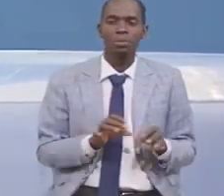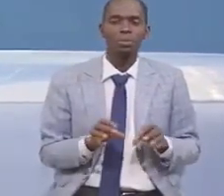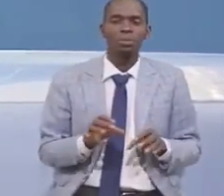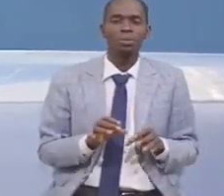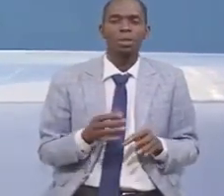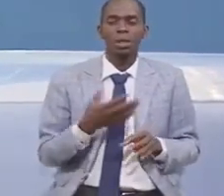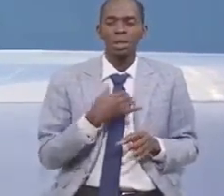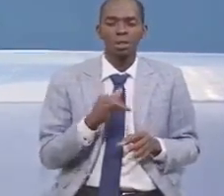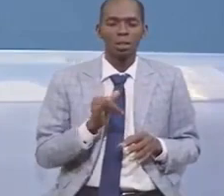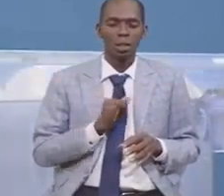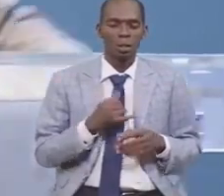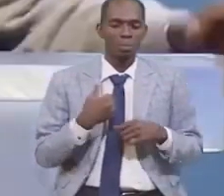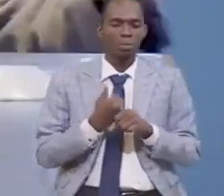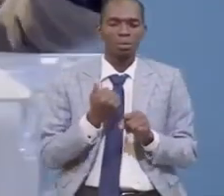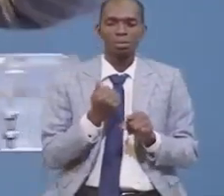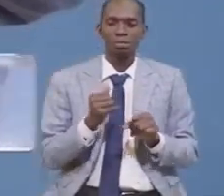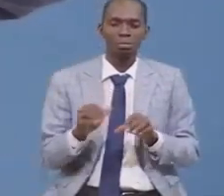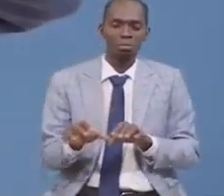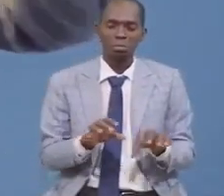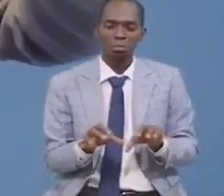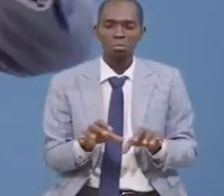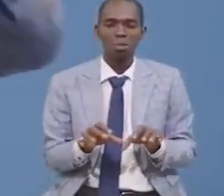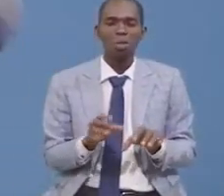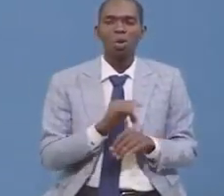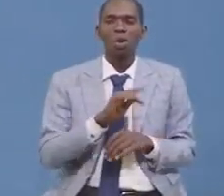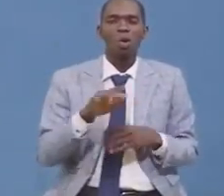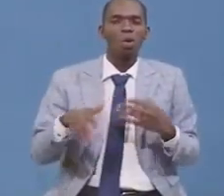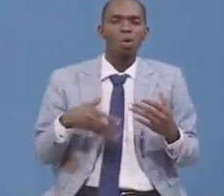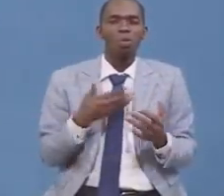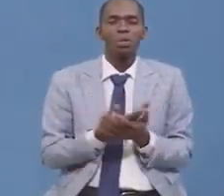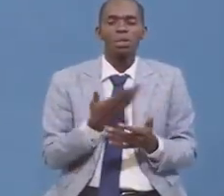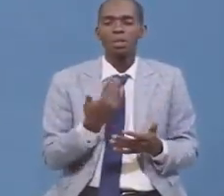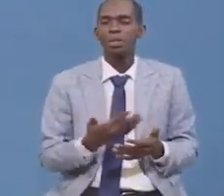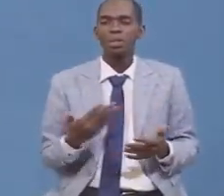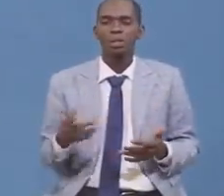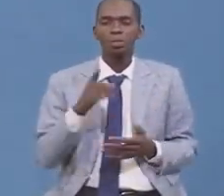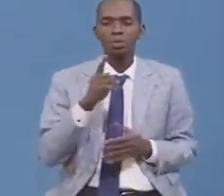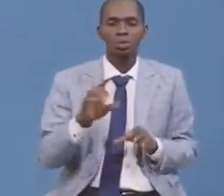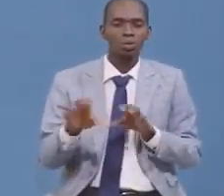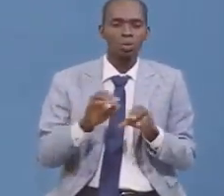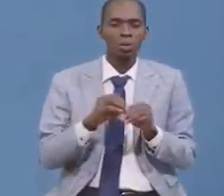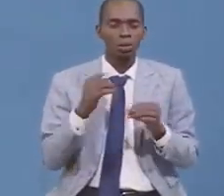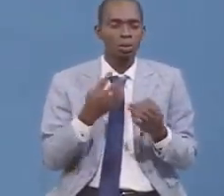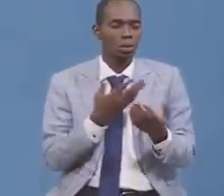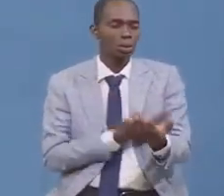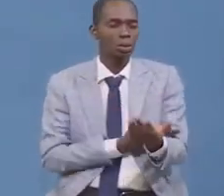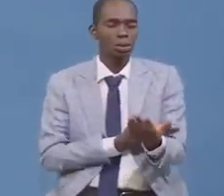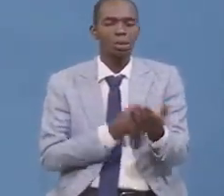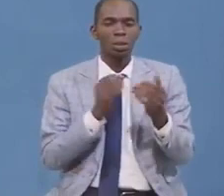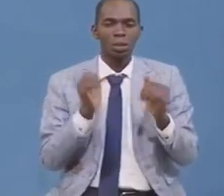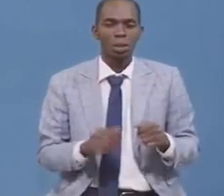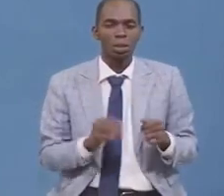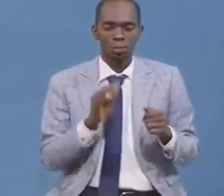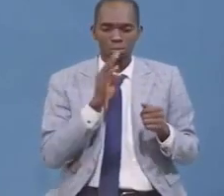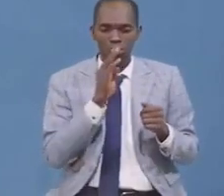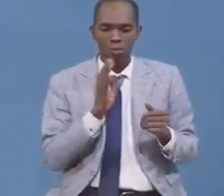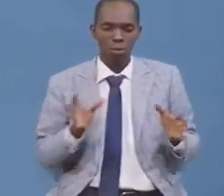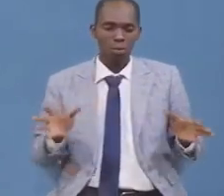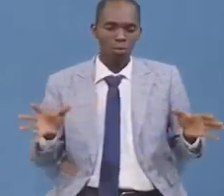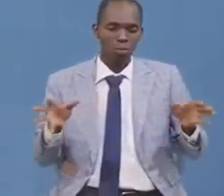ఐ పర్ఫార్మ్, నేను ఆ విధంగా ముందుకు వెళ్తాను. ఆల్ ది థింగ్స్ యు డూ ఇన్ ద డే కమ్ బి సమరైజ్డ్ ఇంటూ